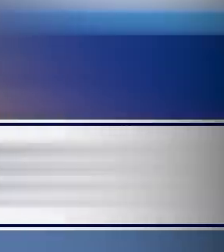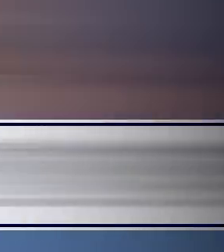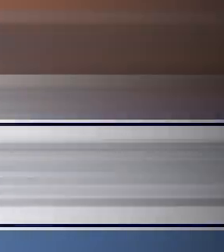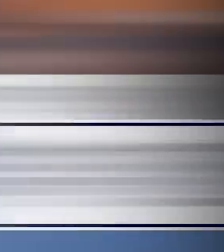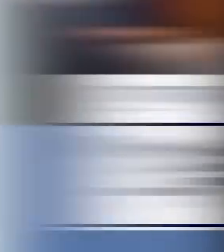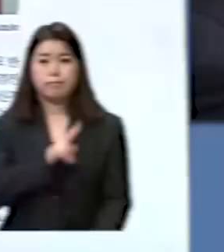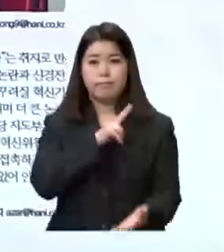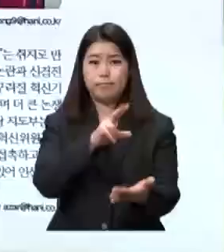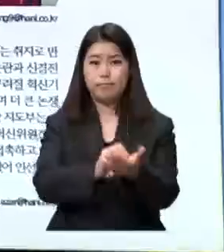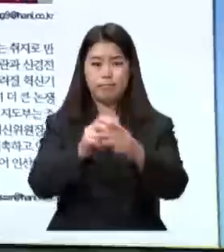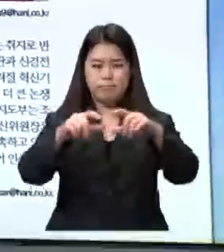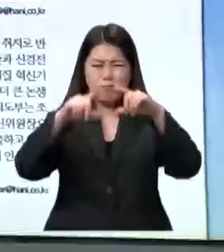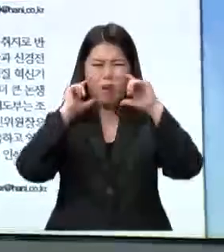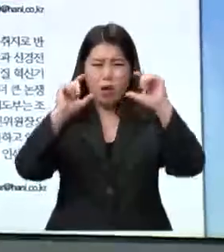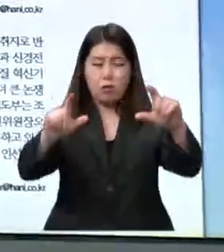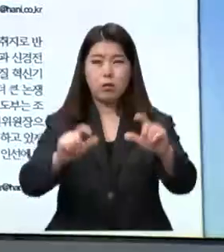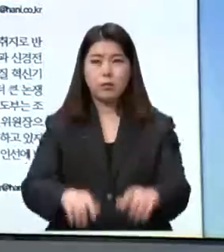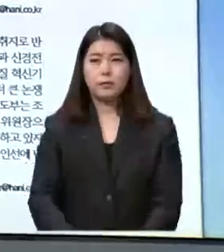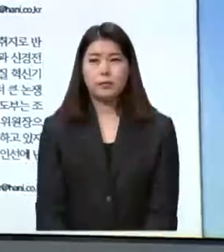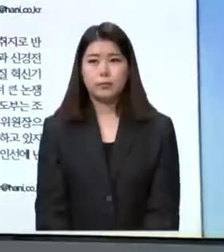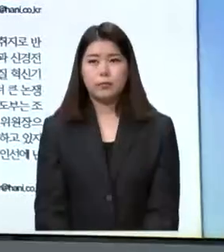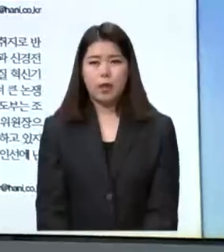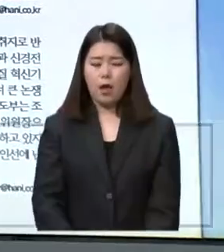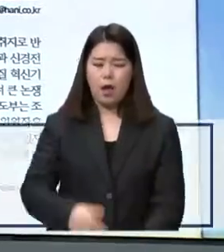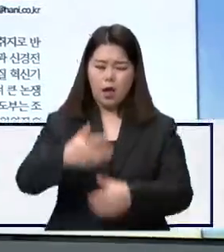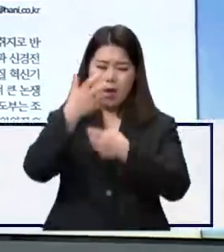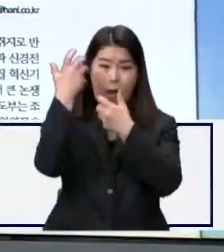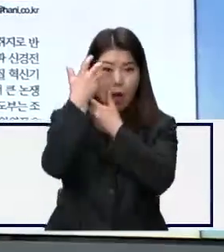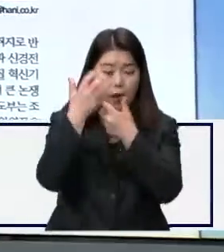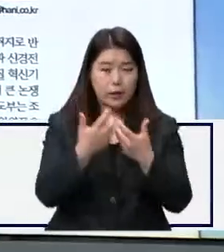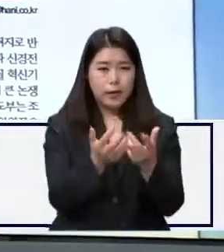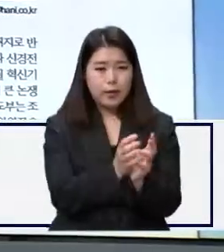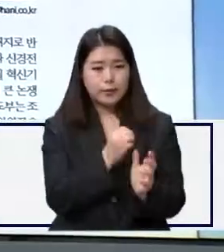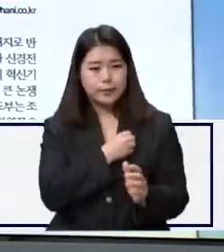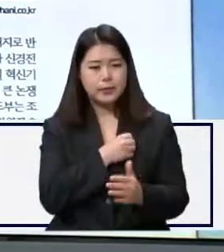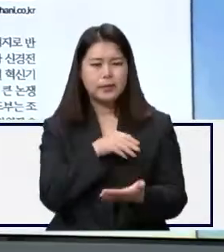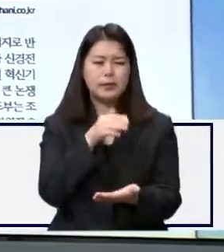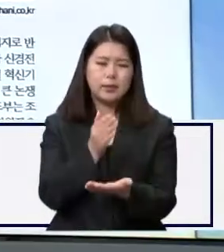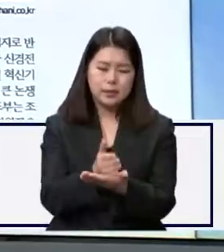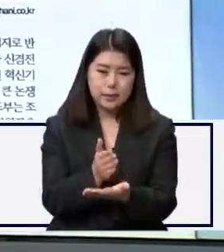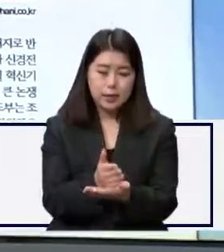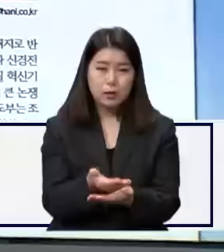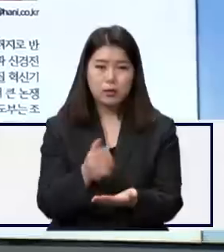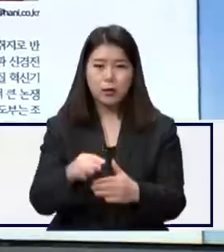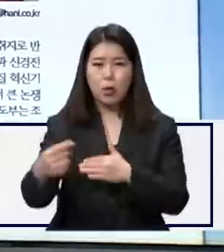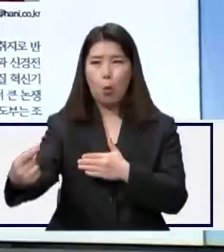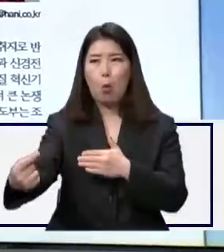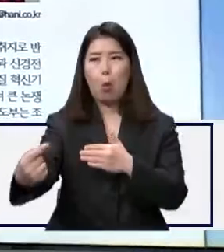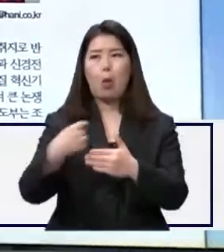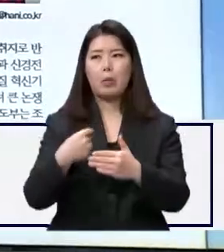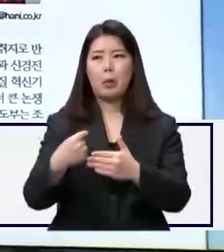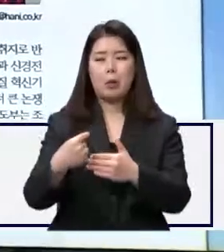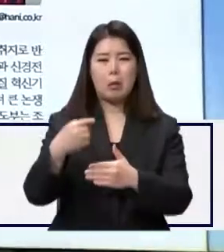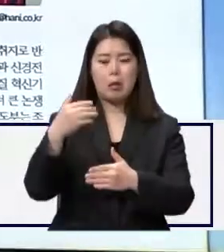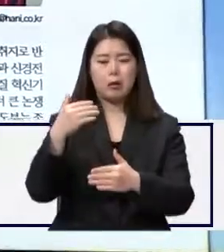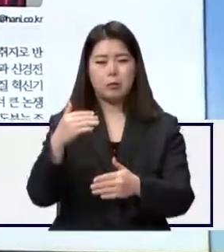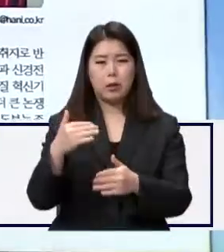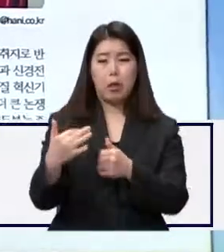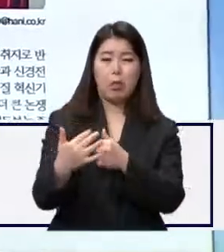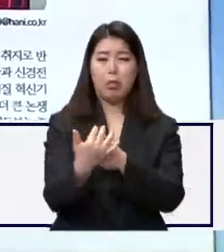거거든요 강성당원 자재 당부하면서도 외부 이간질 탓한 이재명